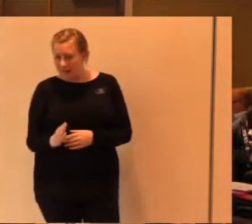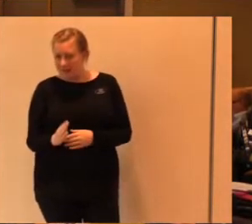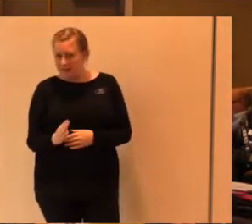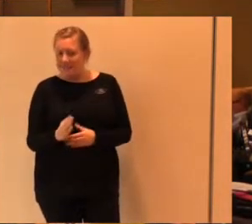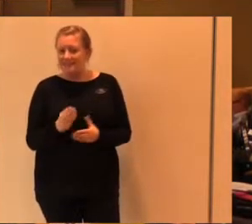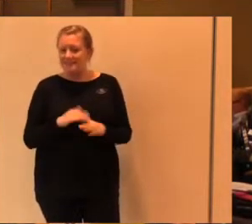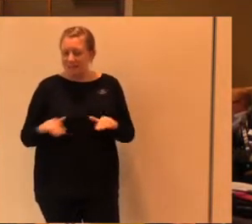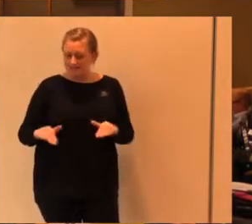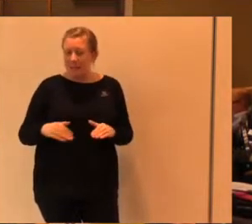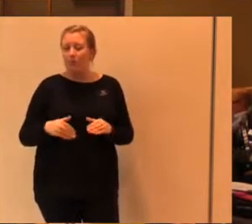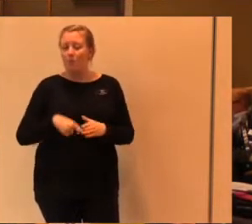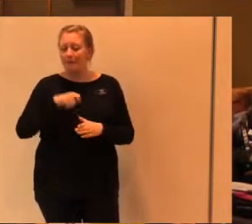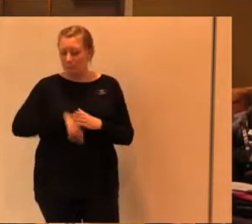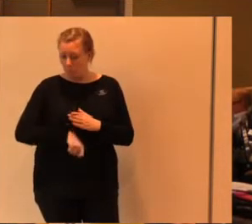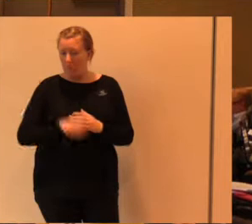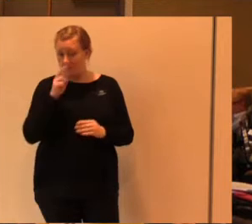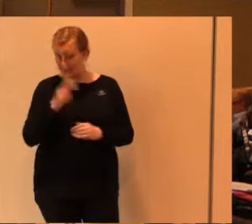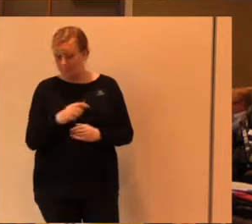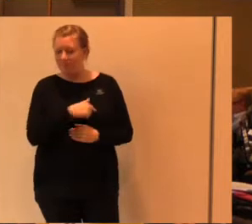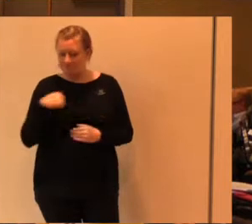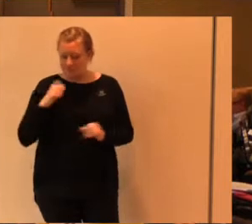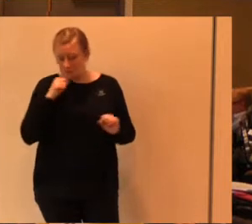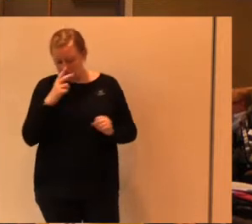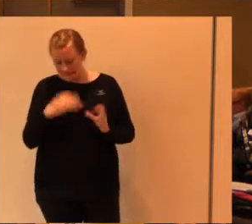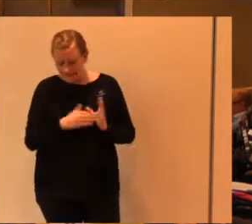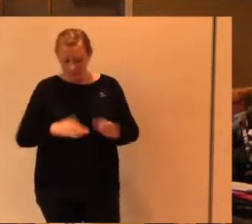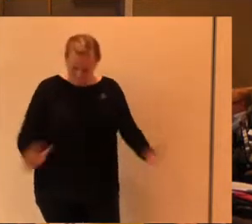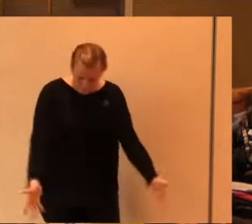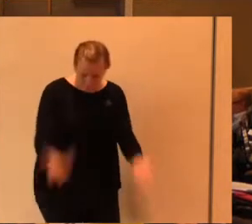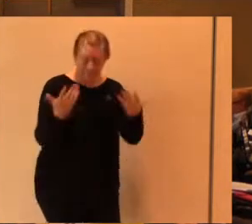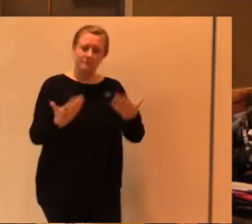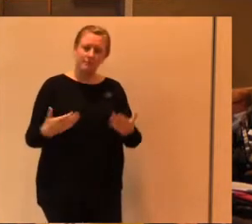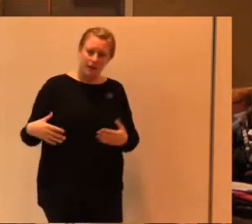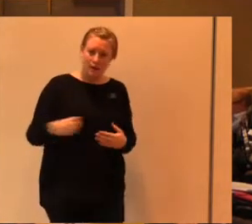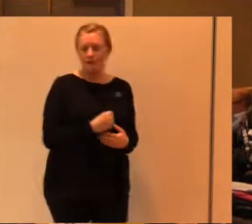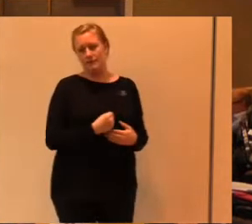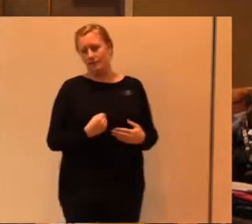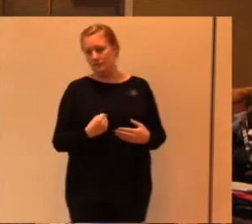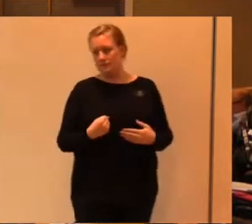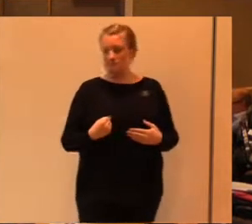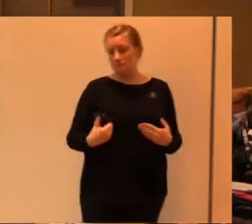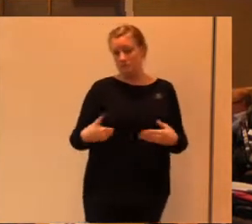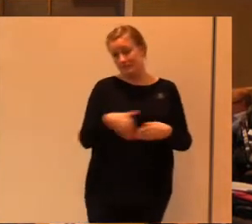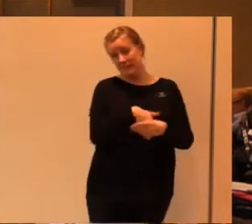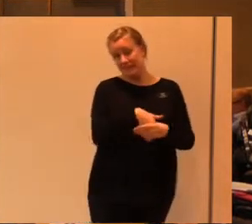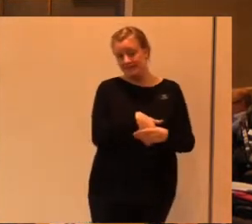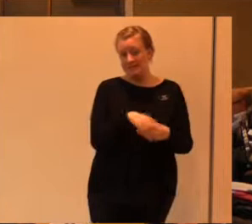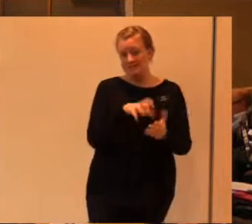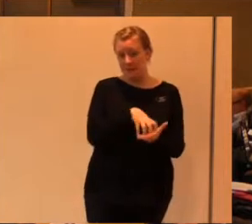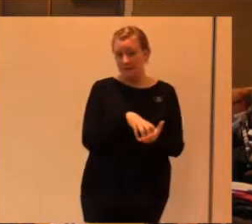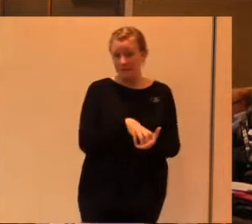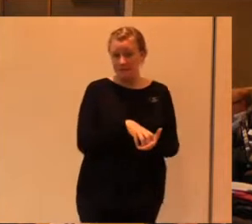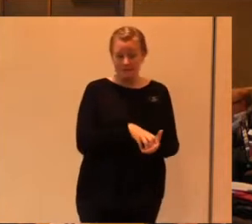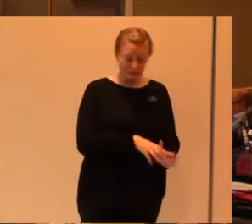och medborgarperspektiv verka för full delaktighet i samhällslivet för personer med funktionsnedsättning i alla